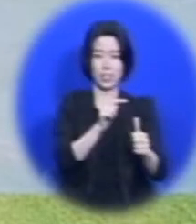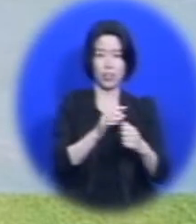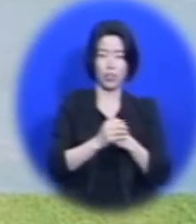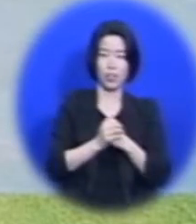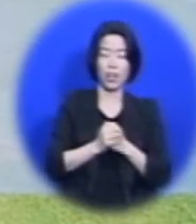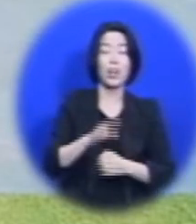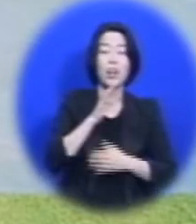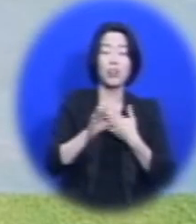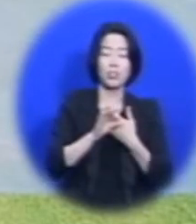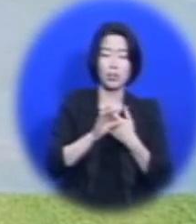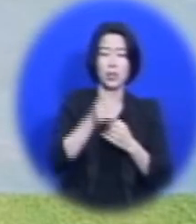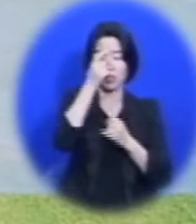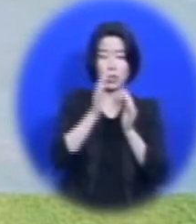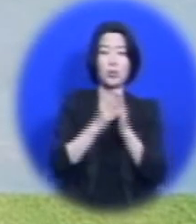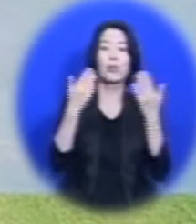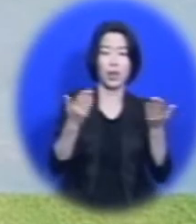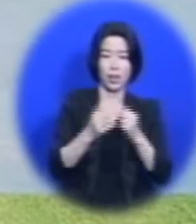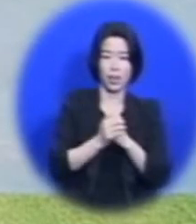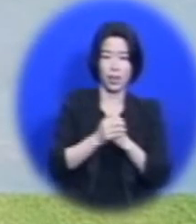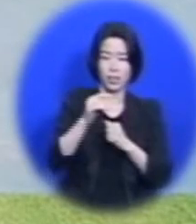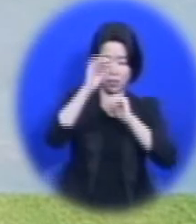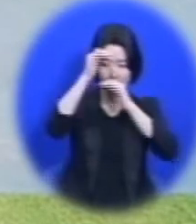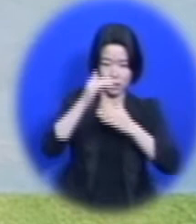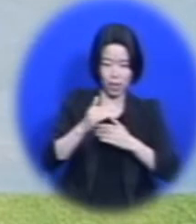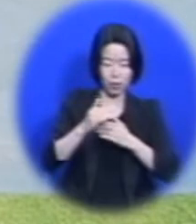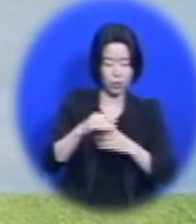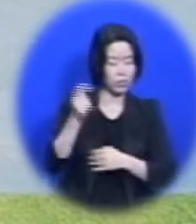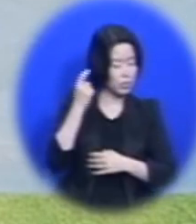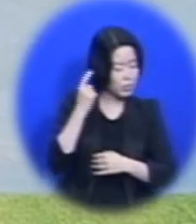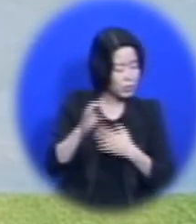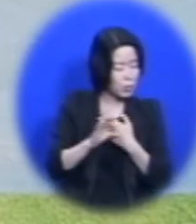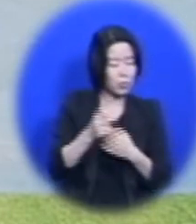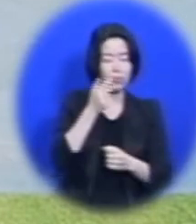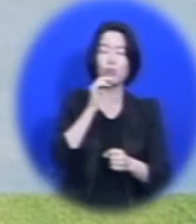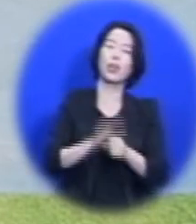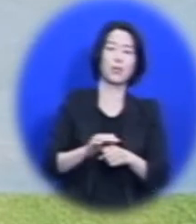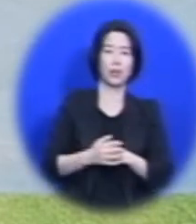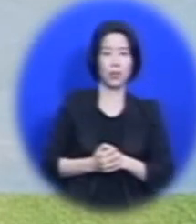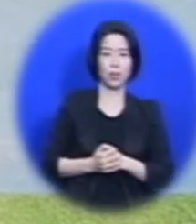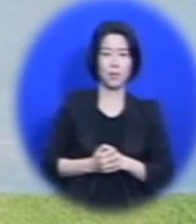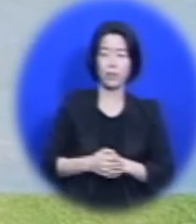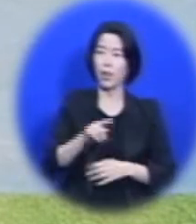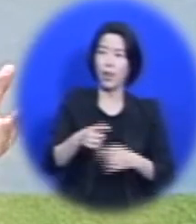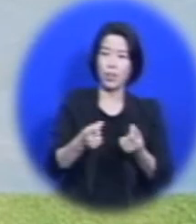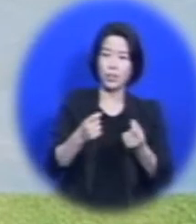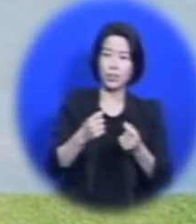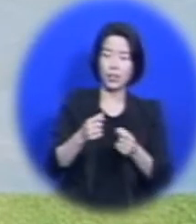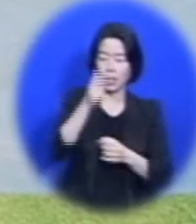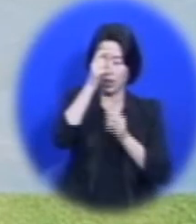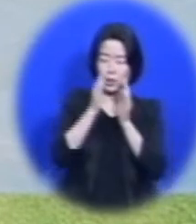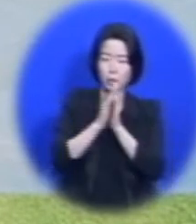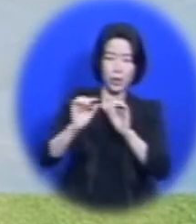기도를 하는데, 기도를 하면서 기도하는 내용을 가만히 들어보면 기가 막히다는 겁니다. 그렇게 기도 안 하려고